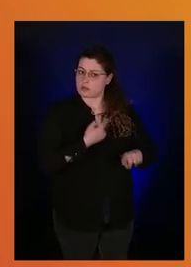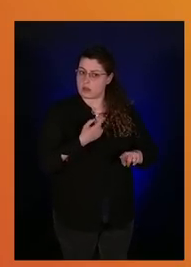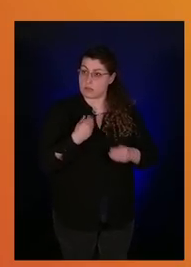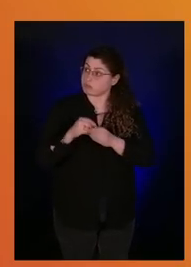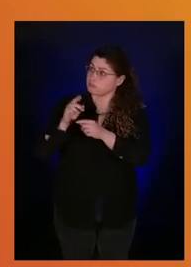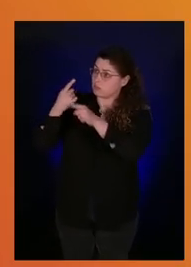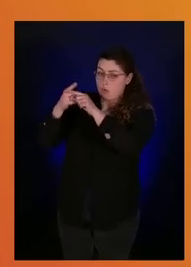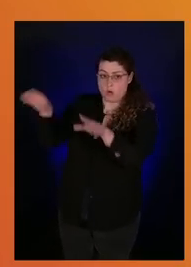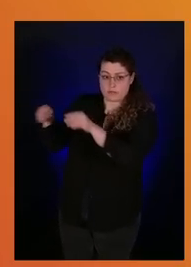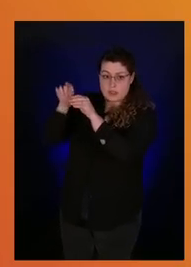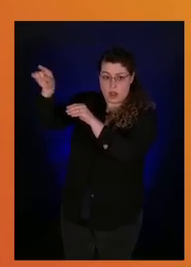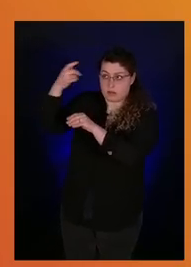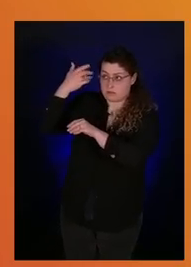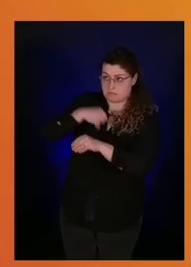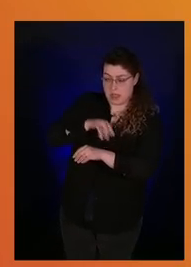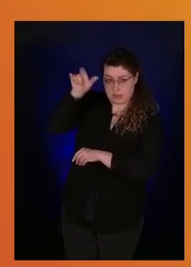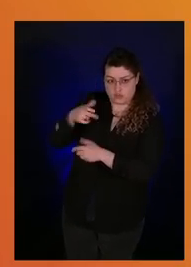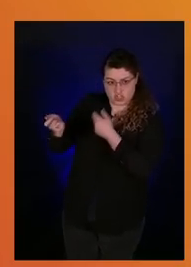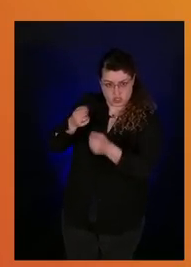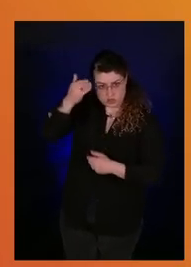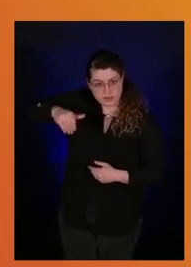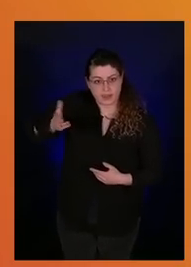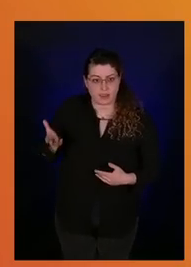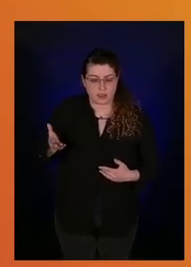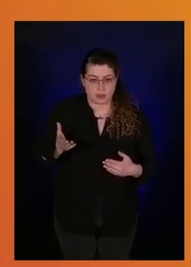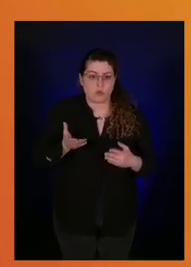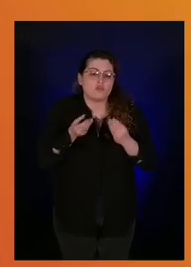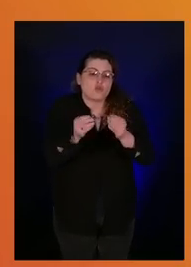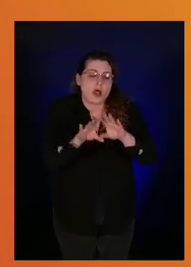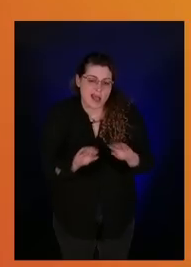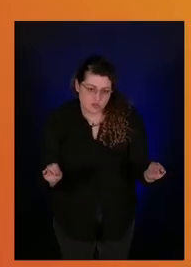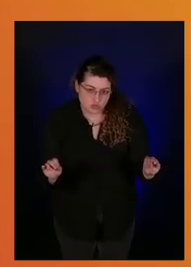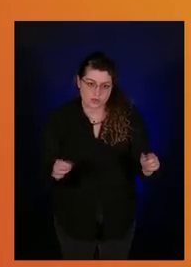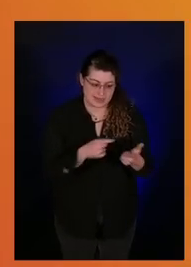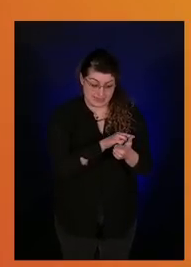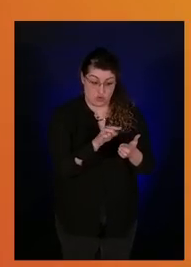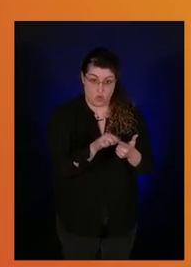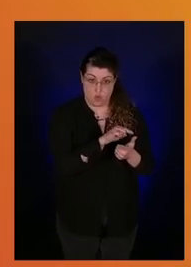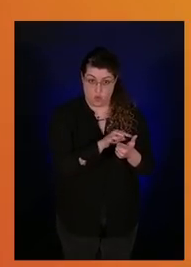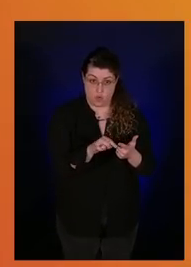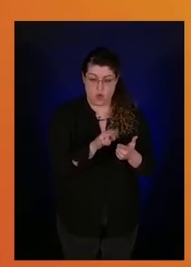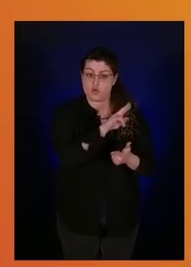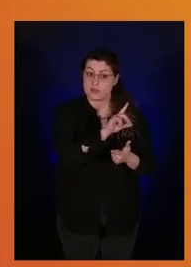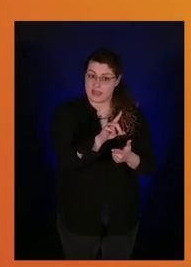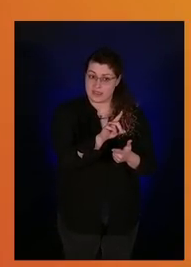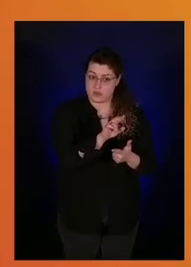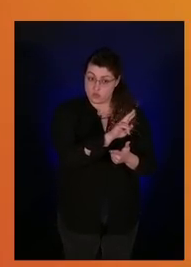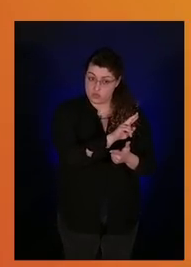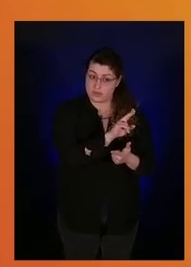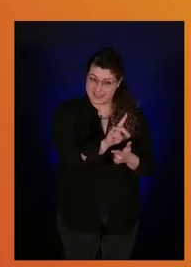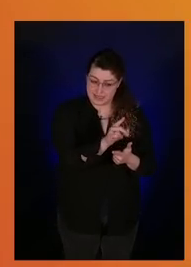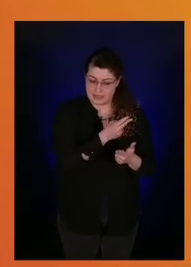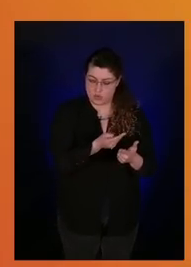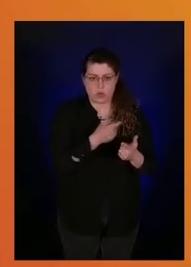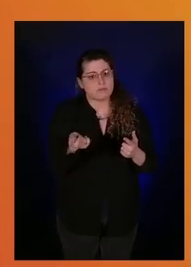confédéral, par une dirigeante. Donc voilà, pour rassurer les camarades dans la salle, et les camarades des deux unions départementales, nous ne lâchons pas,